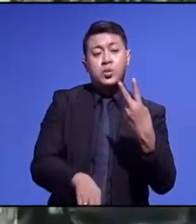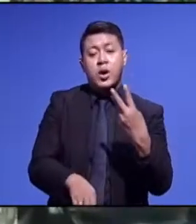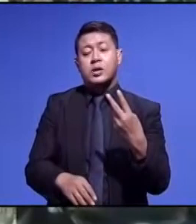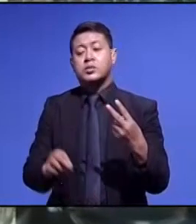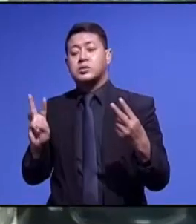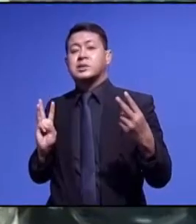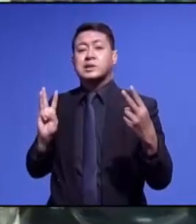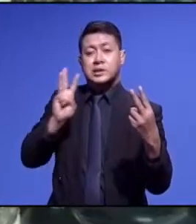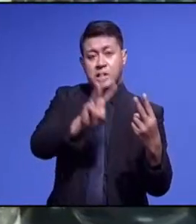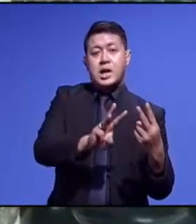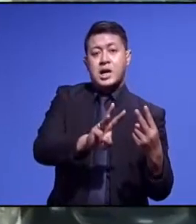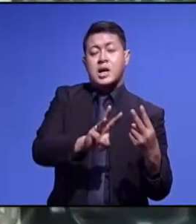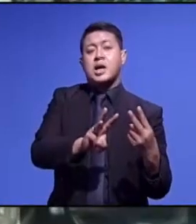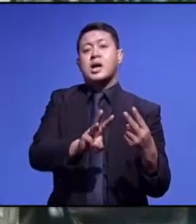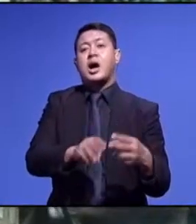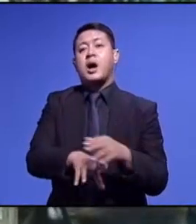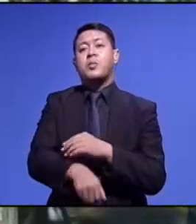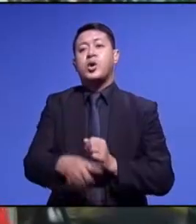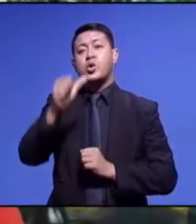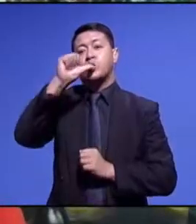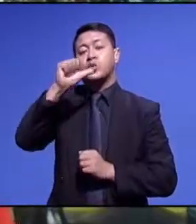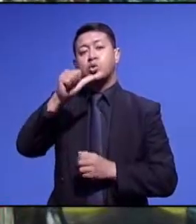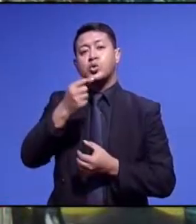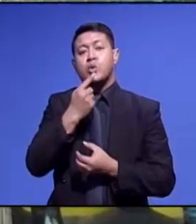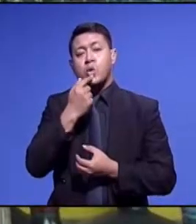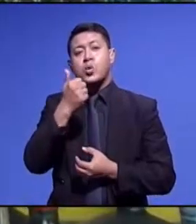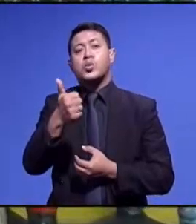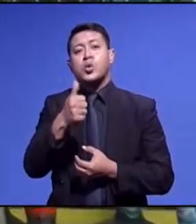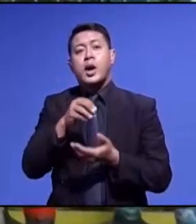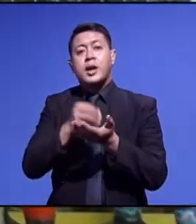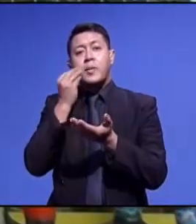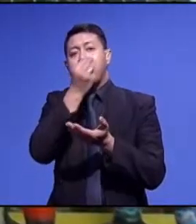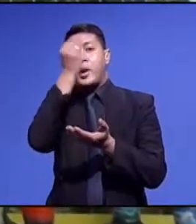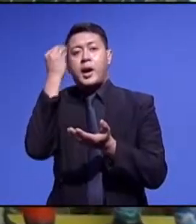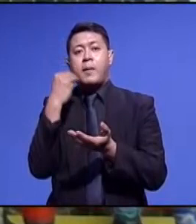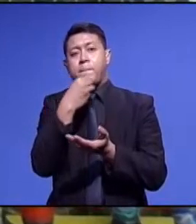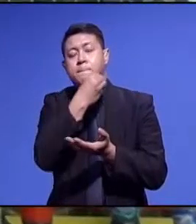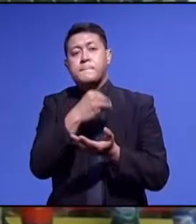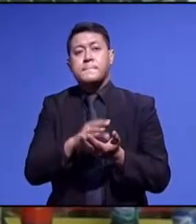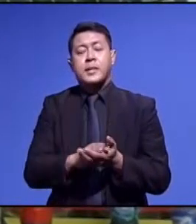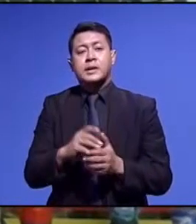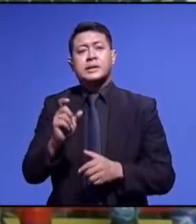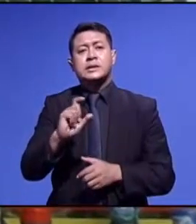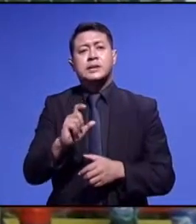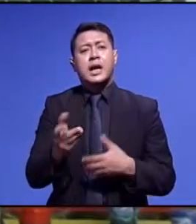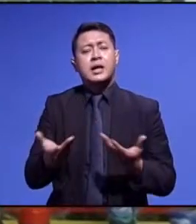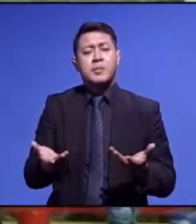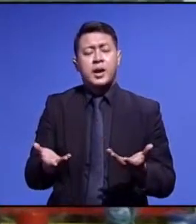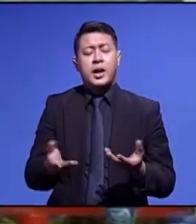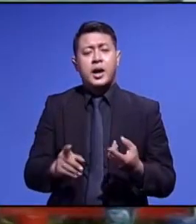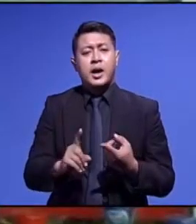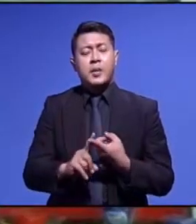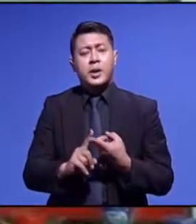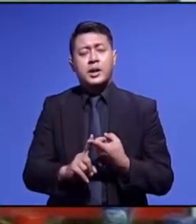orang, dan mereka ngambil susu, gula lawan makeup. Modusnya gimana, Mas? Pertama